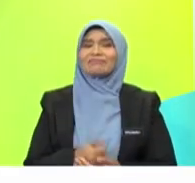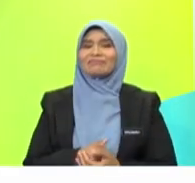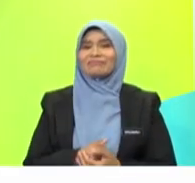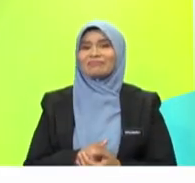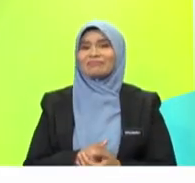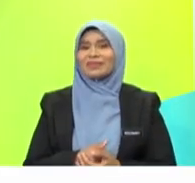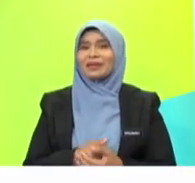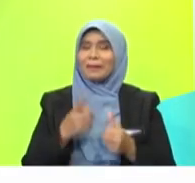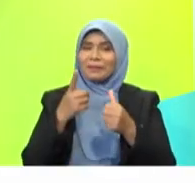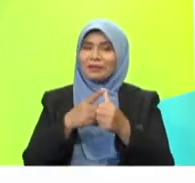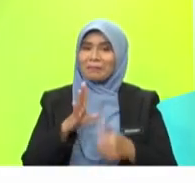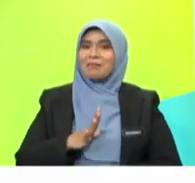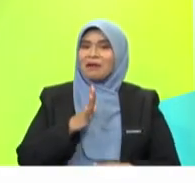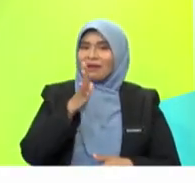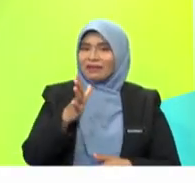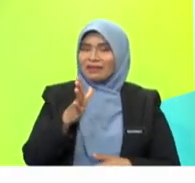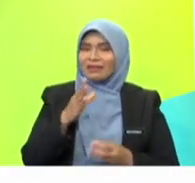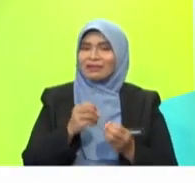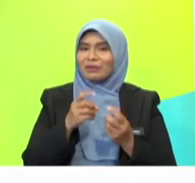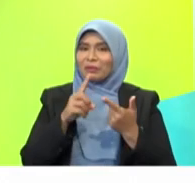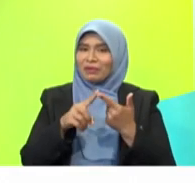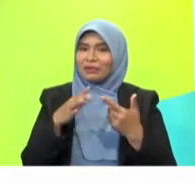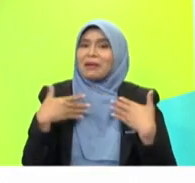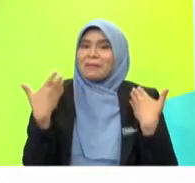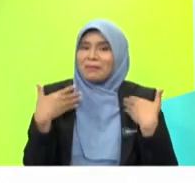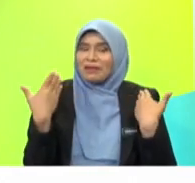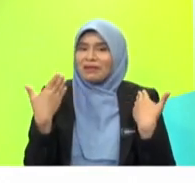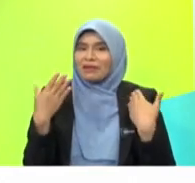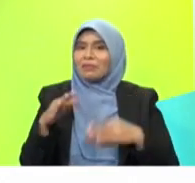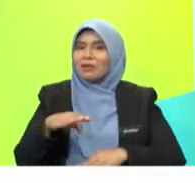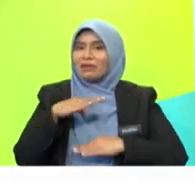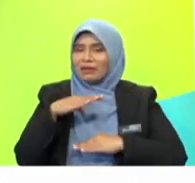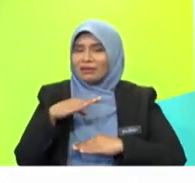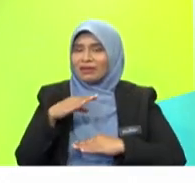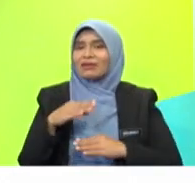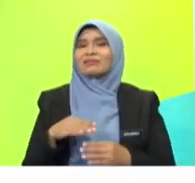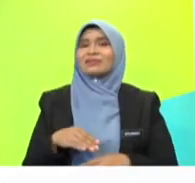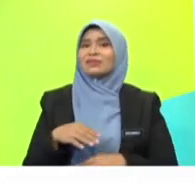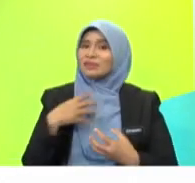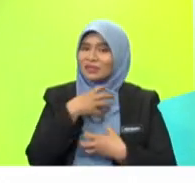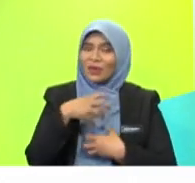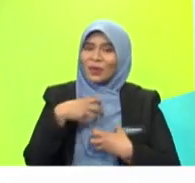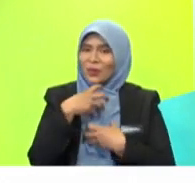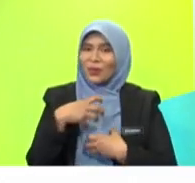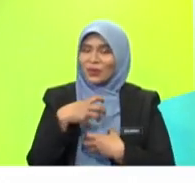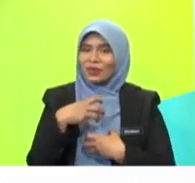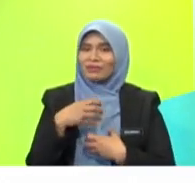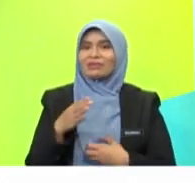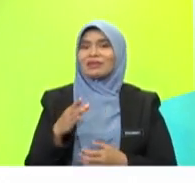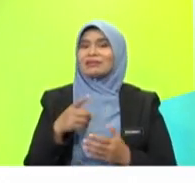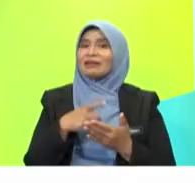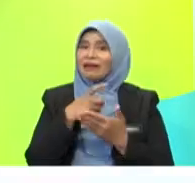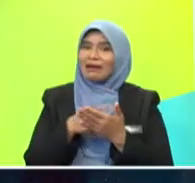yang pertama bangga ketua gembira tiga empat serono dan juga di